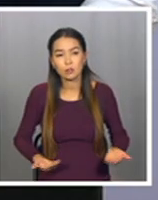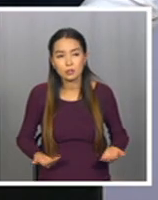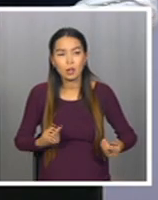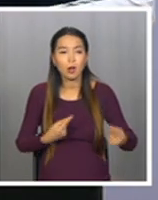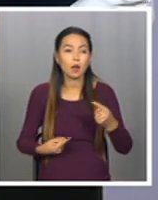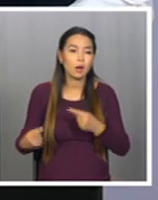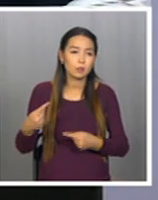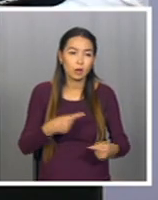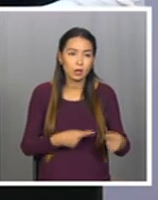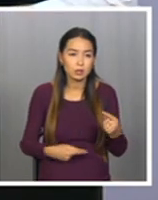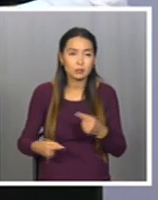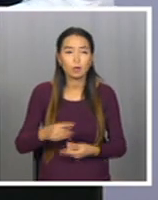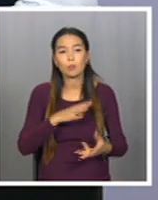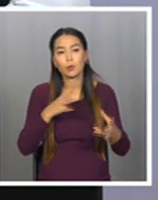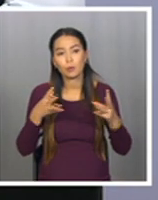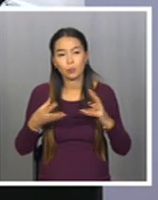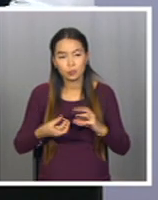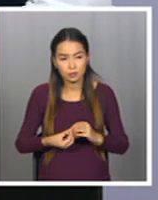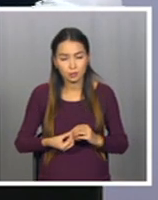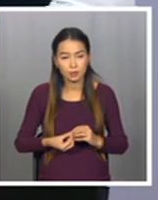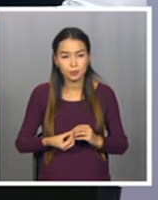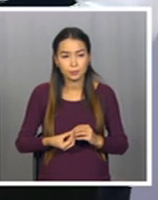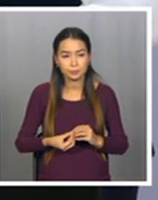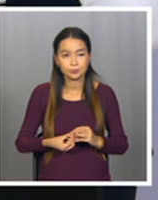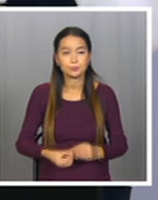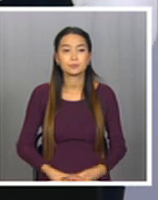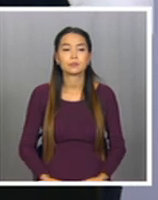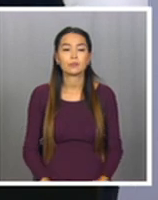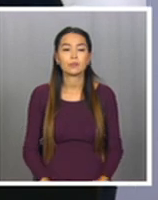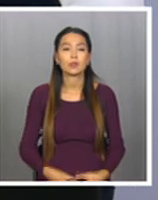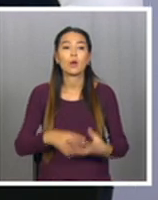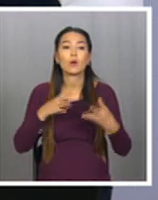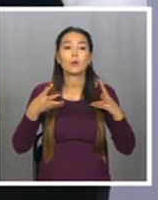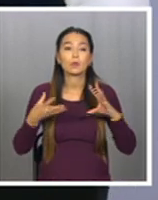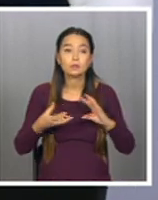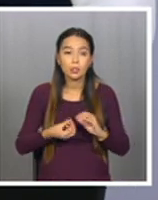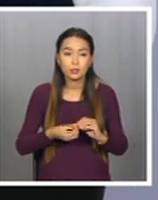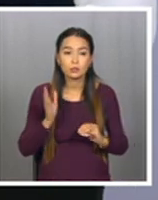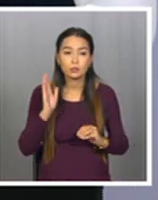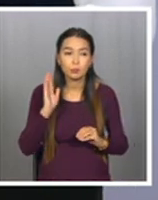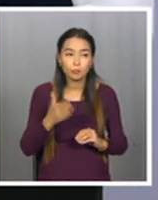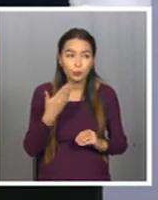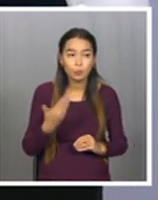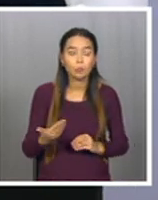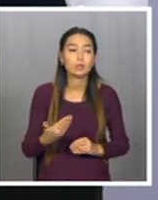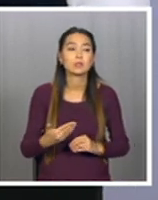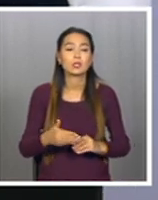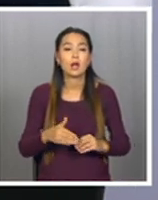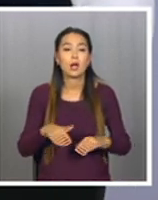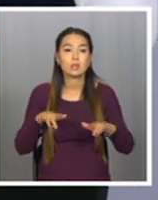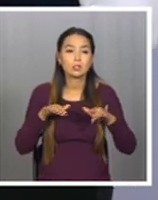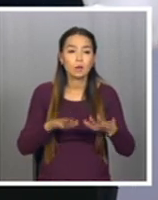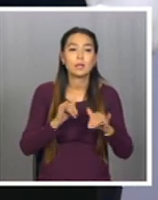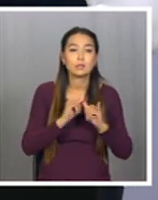қарым-қатынасты қорытындылай келейік. Қорытындылай келетін болсақ, шаруашылықтың дамуы кезінде